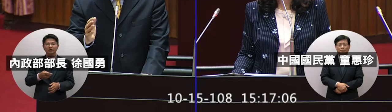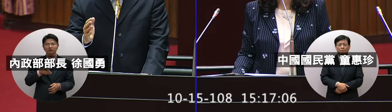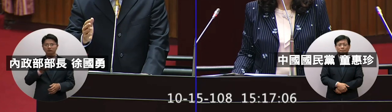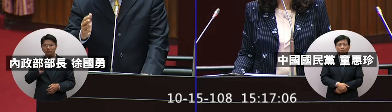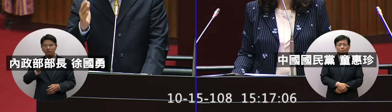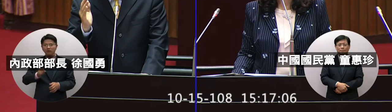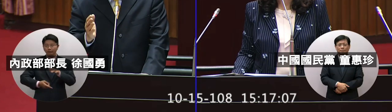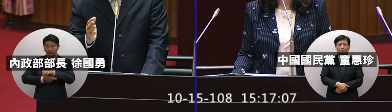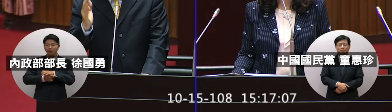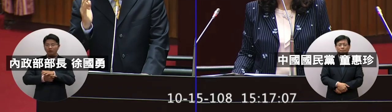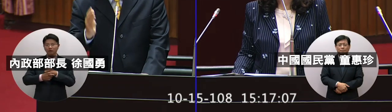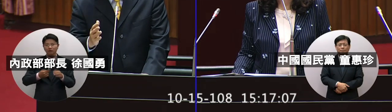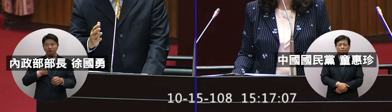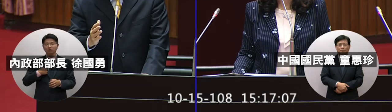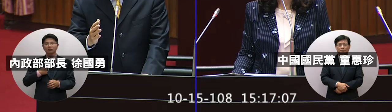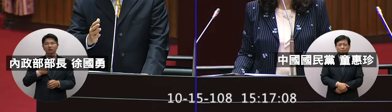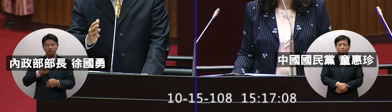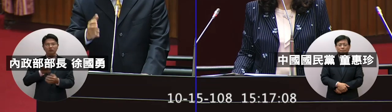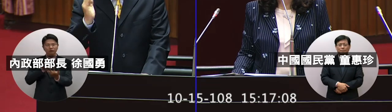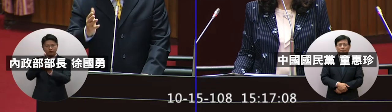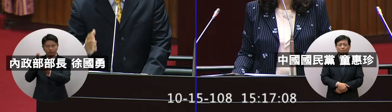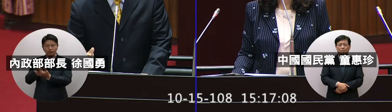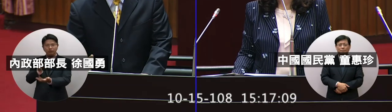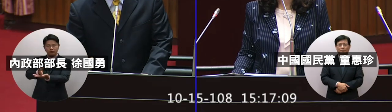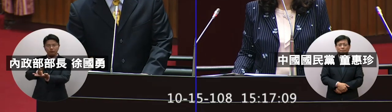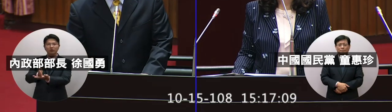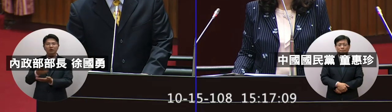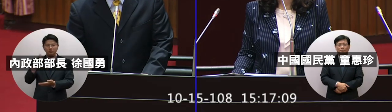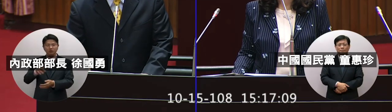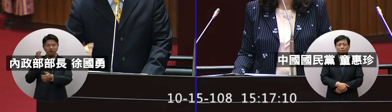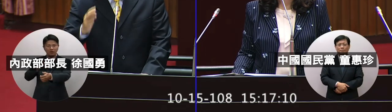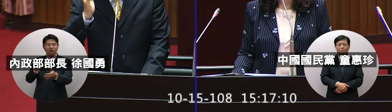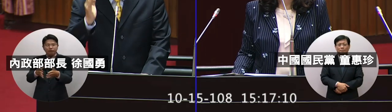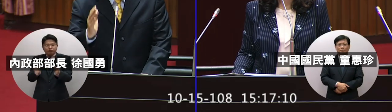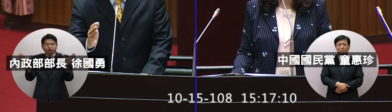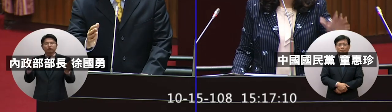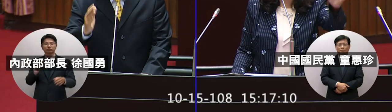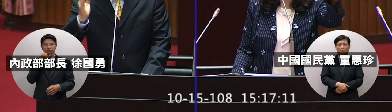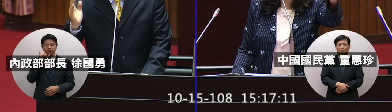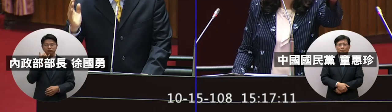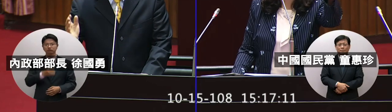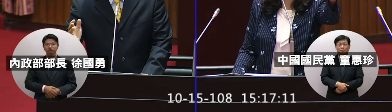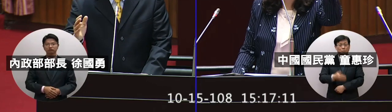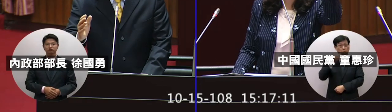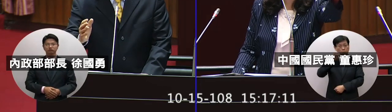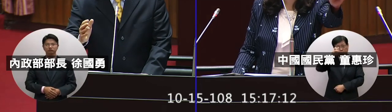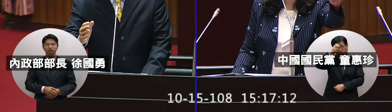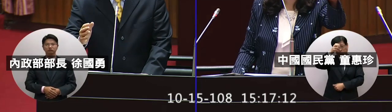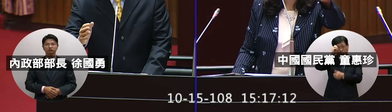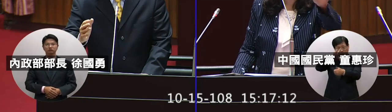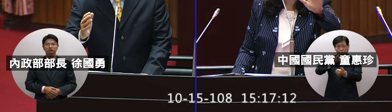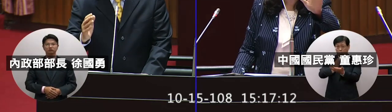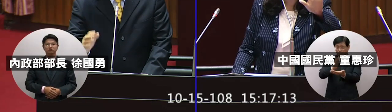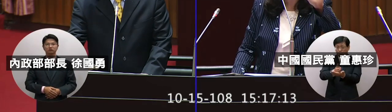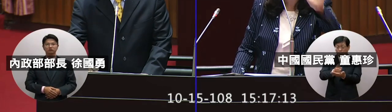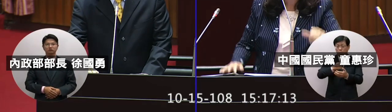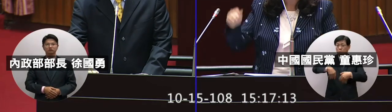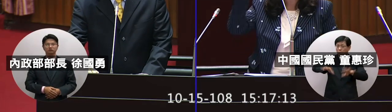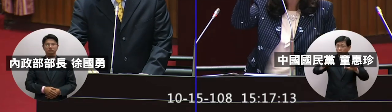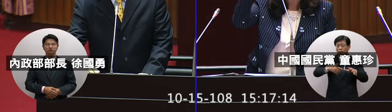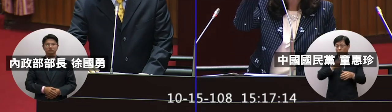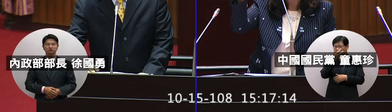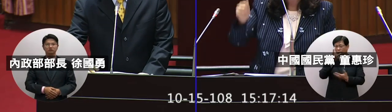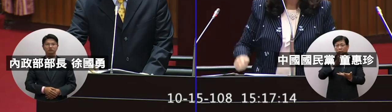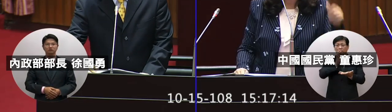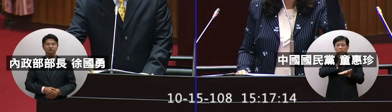有的这些行为，我们可以警告，可以制止，那可以命令解散。啊、所以事实上我 们警告制止命令解散都没有达到，他们